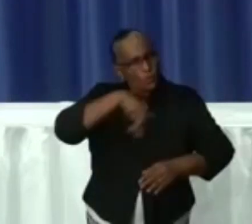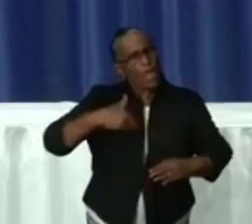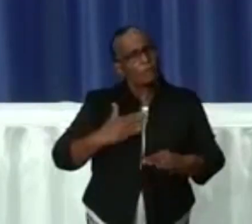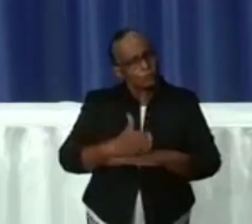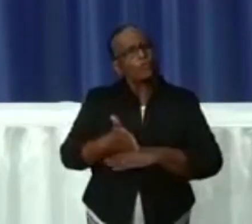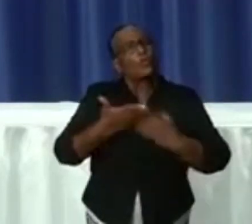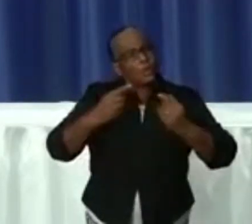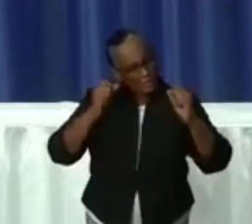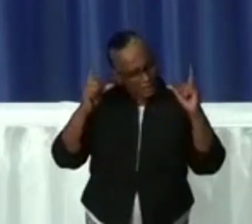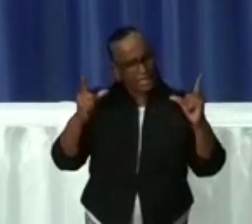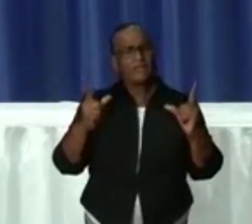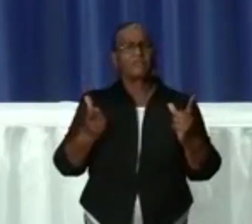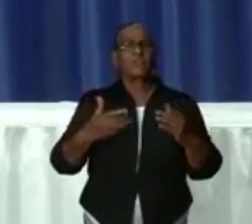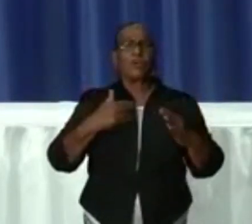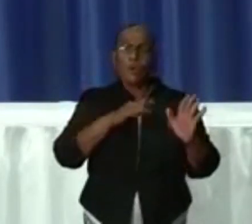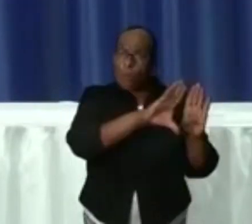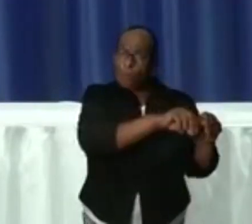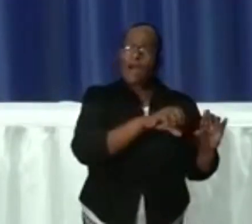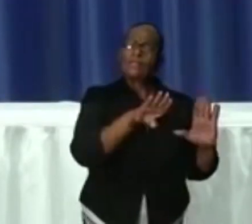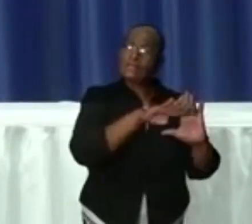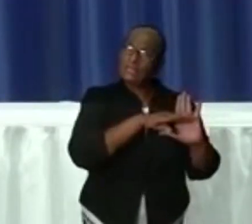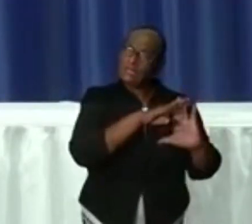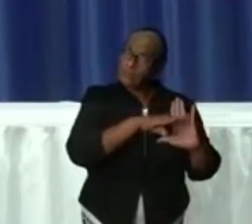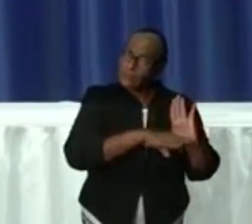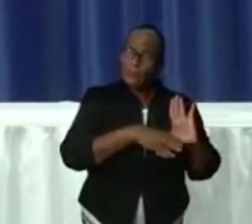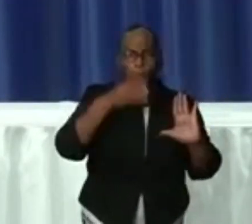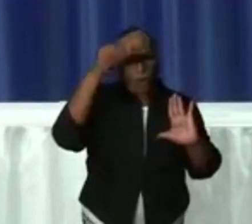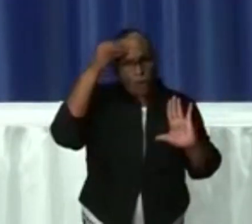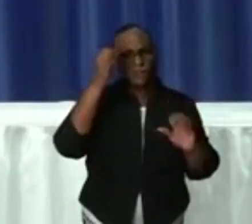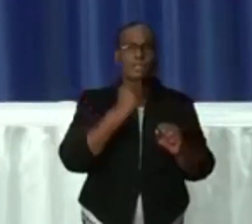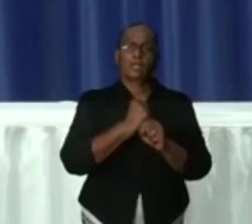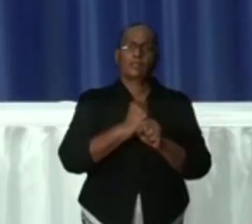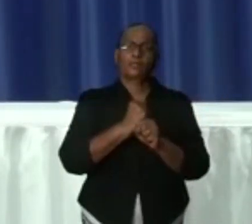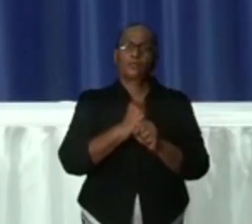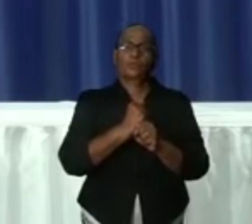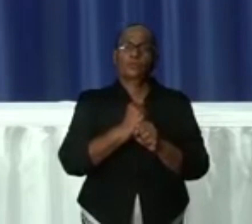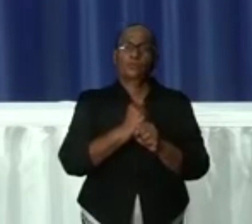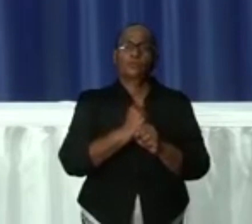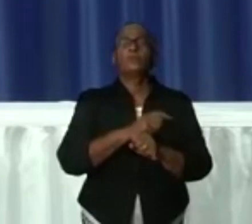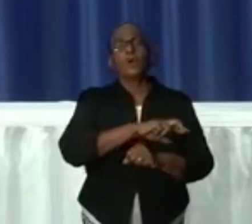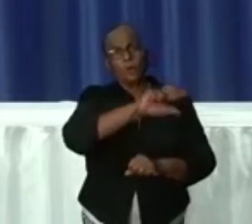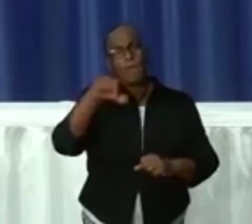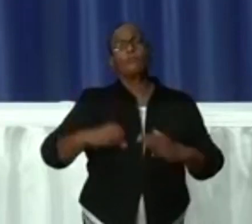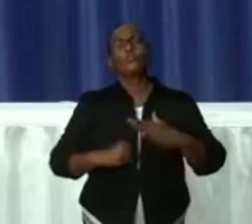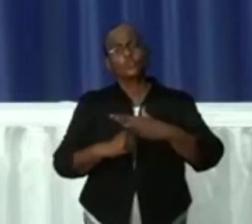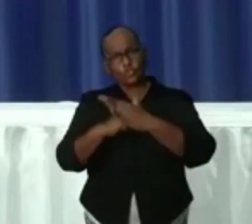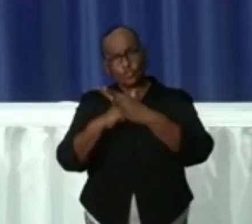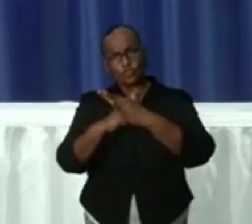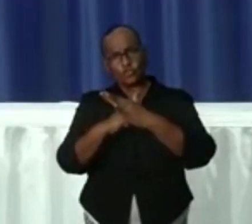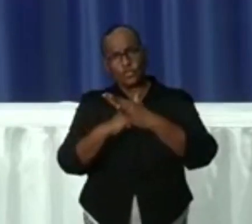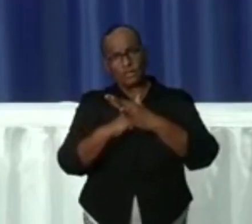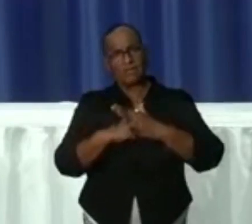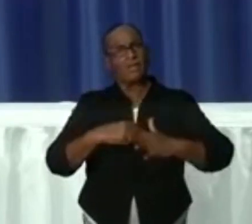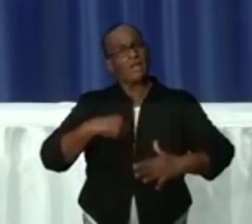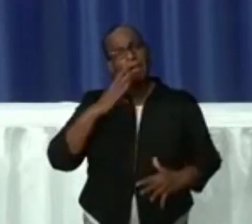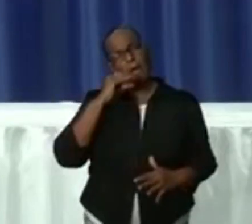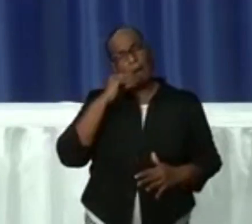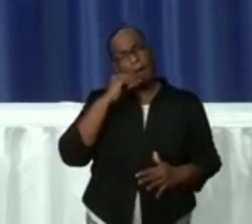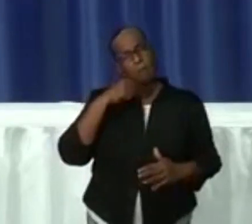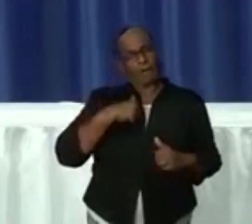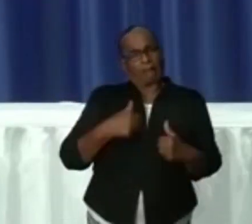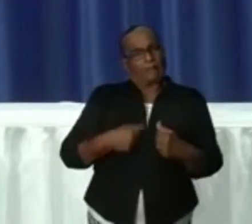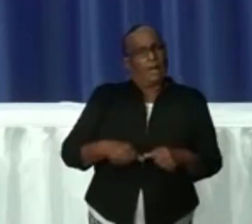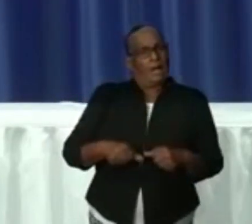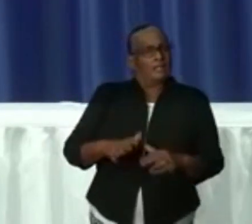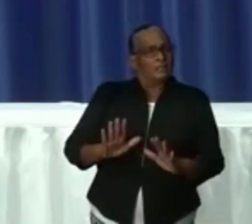En die bewustzijn wil ik graag hebben van u. Laten we elkaar ondersteunen hierin. Ik praat misschien een beetje hard, ik ben militair, ik